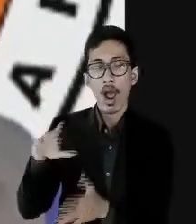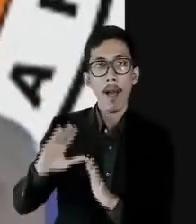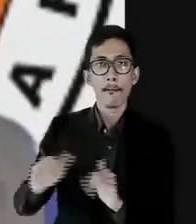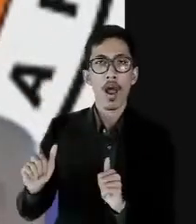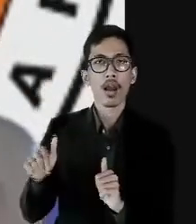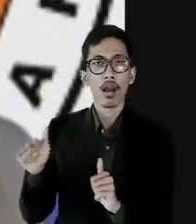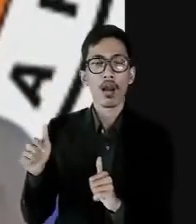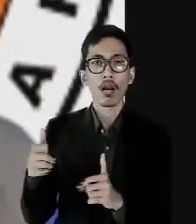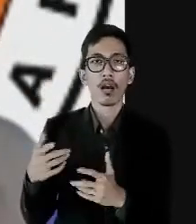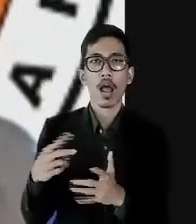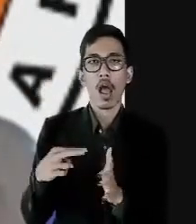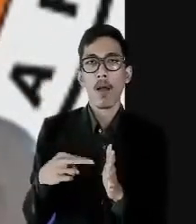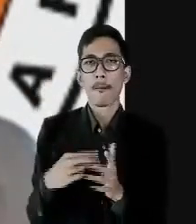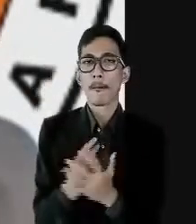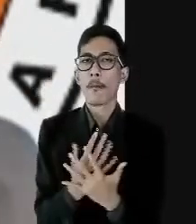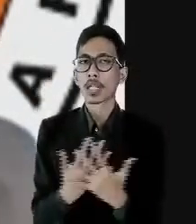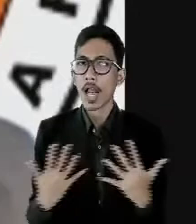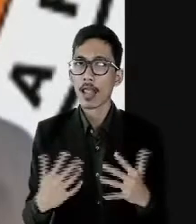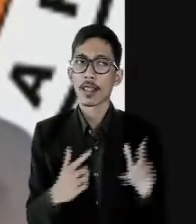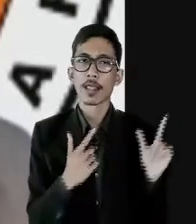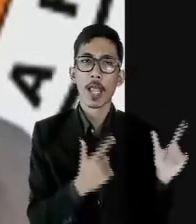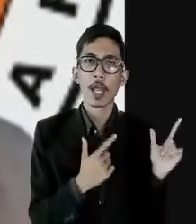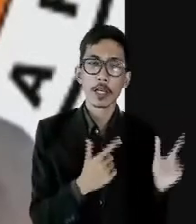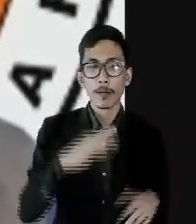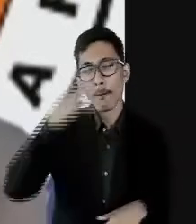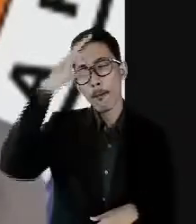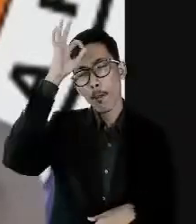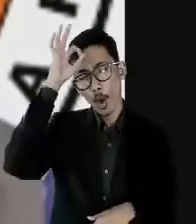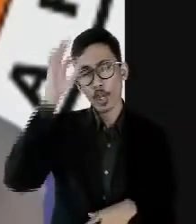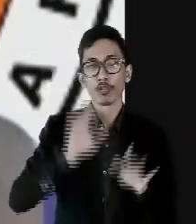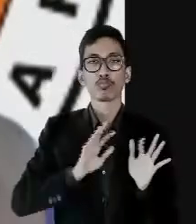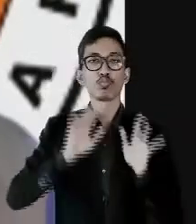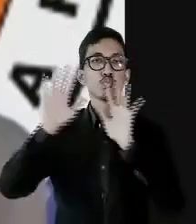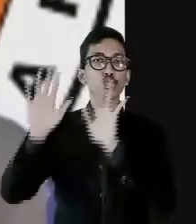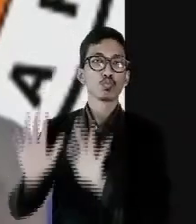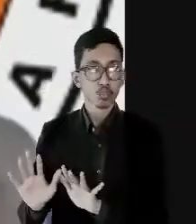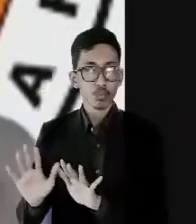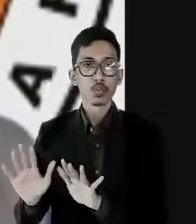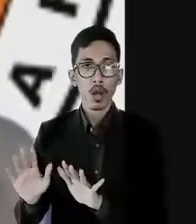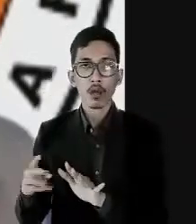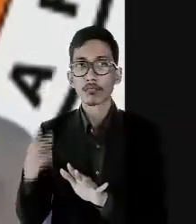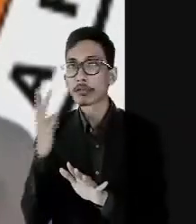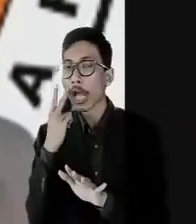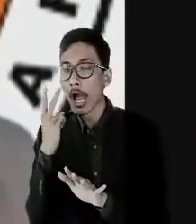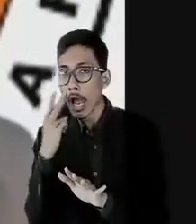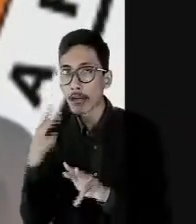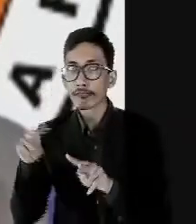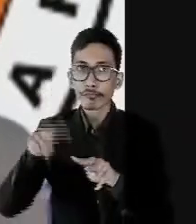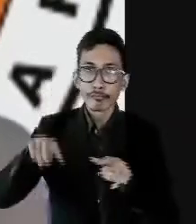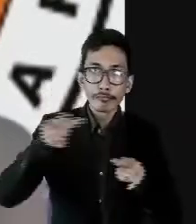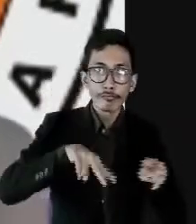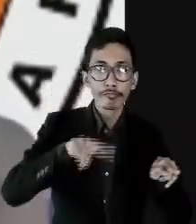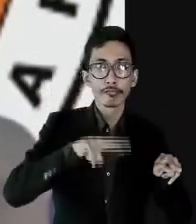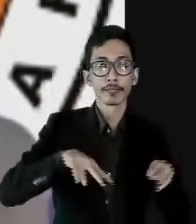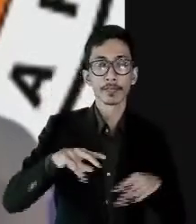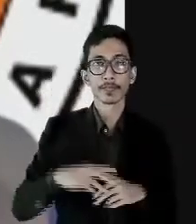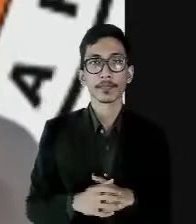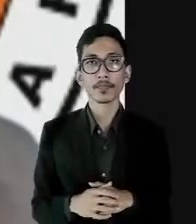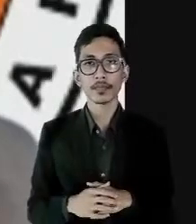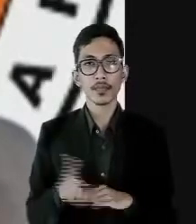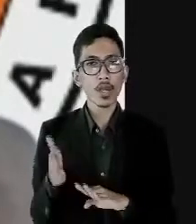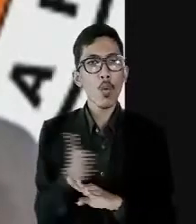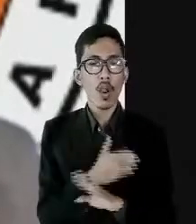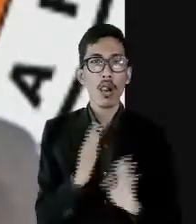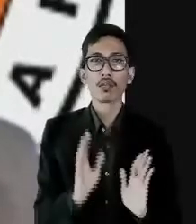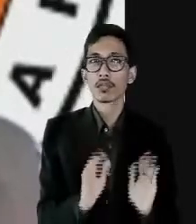baik itu masyarakat, TNI, Polri, dan seluruhnya. Dan ini sungguh luar biasa kesiapan-kesiapan yang